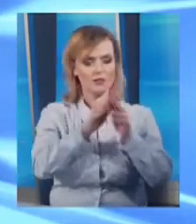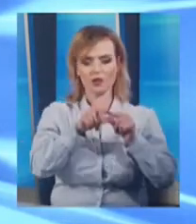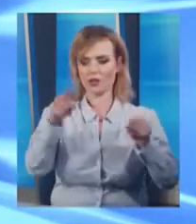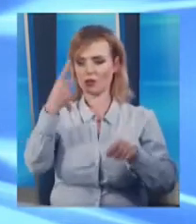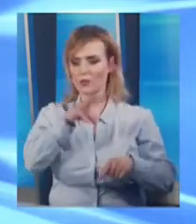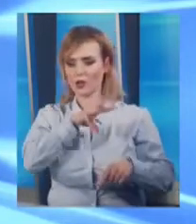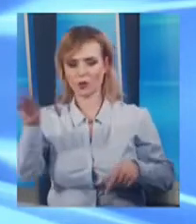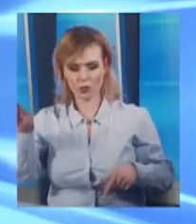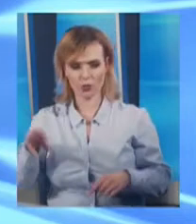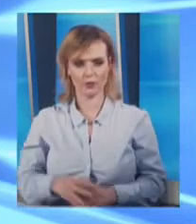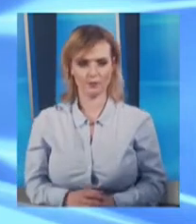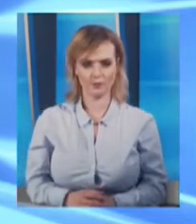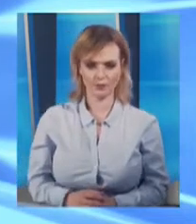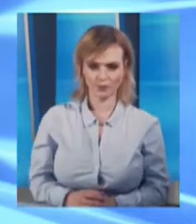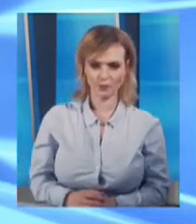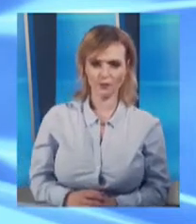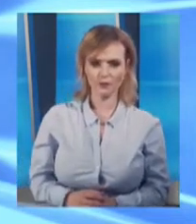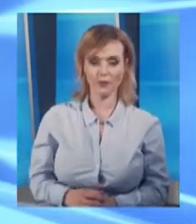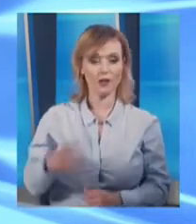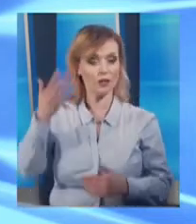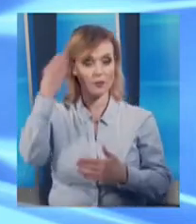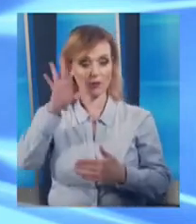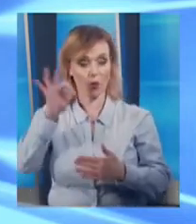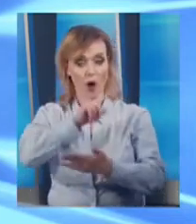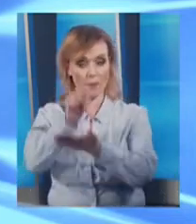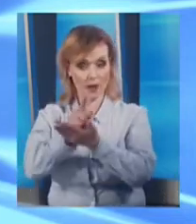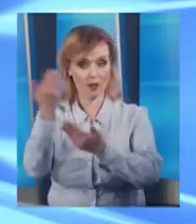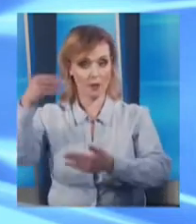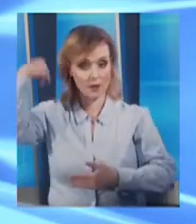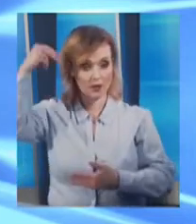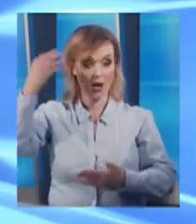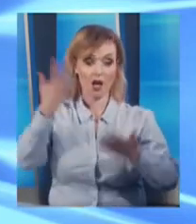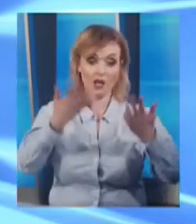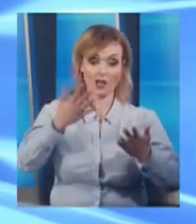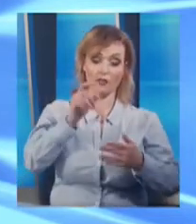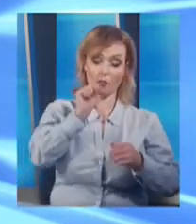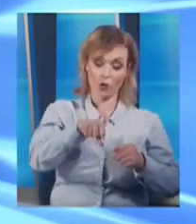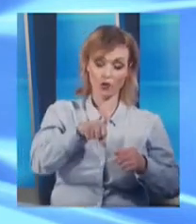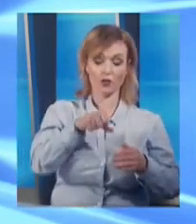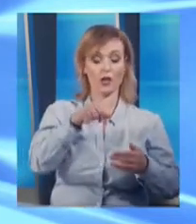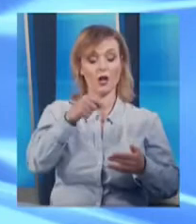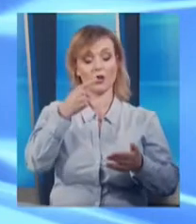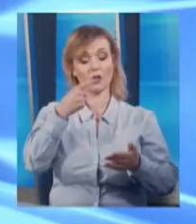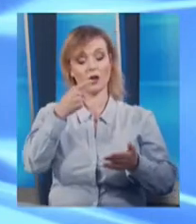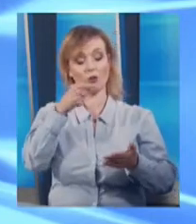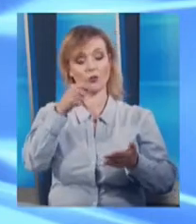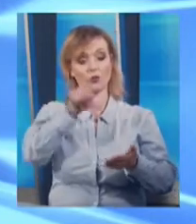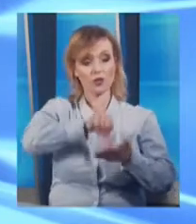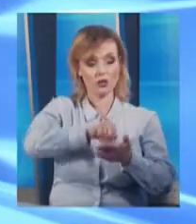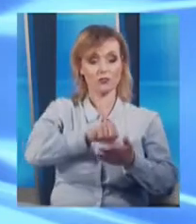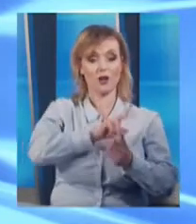ne spuneți, ținând cont de prerogativele președintelui, dacă puteți contribui la reformarea justiției și cum